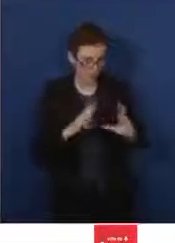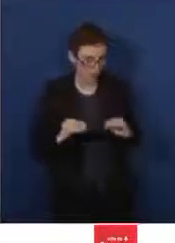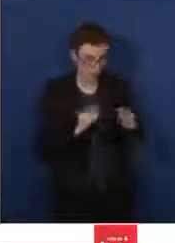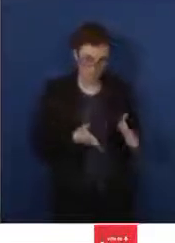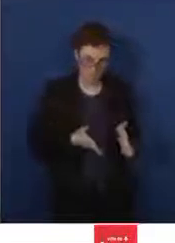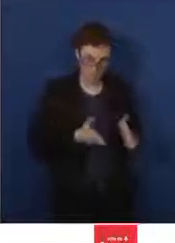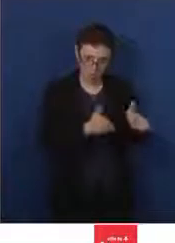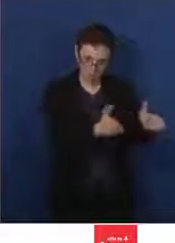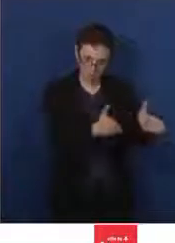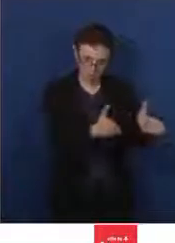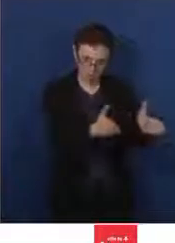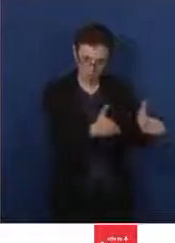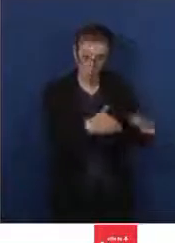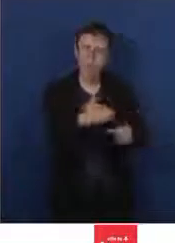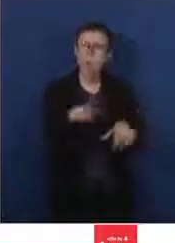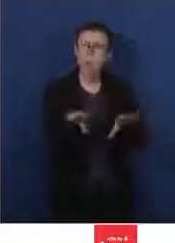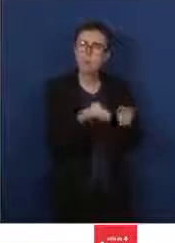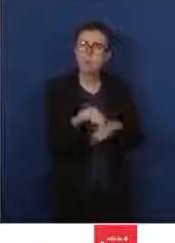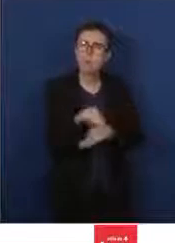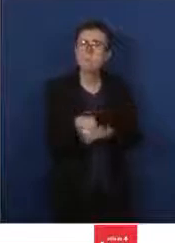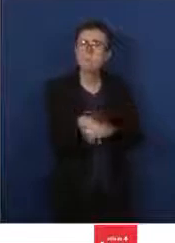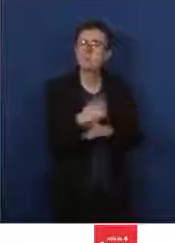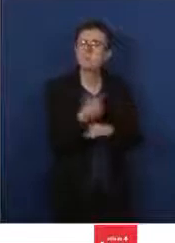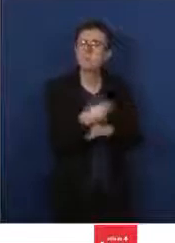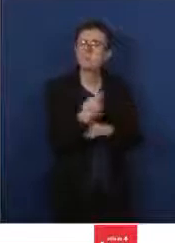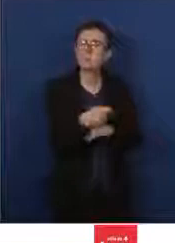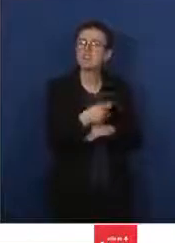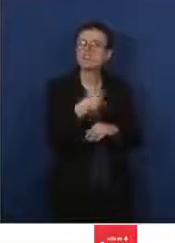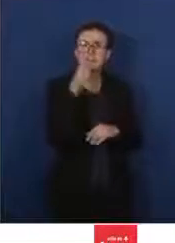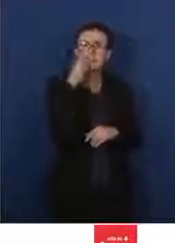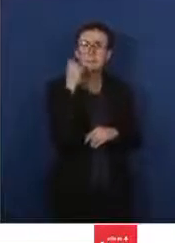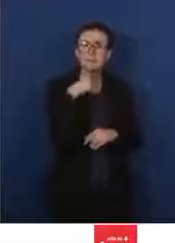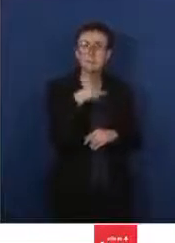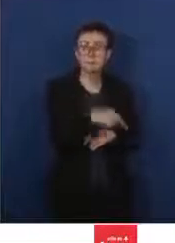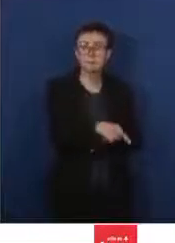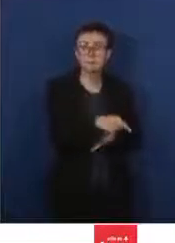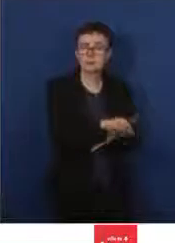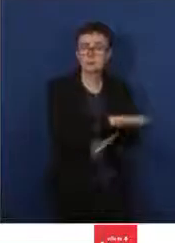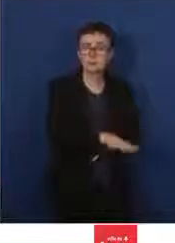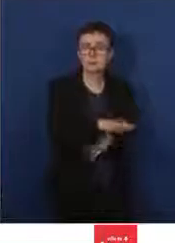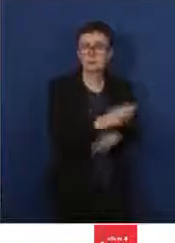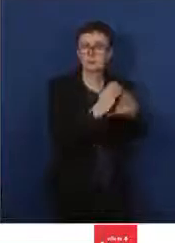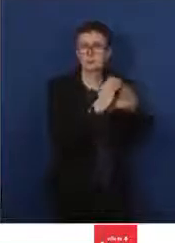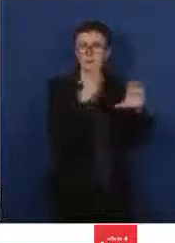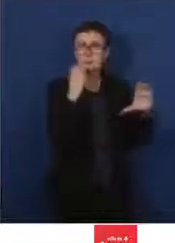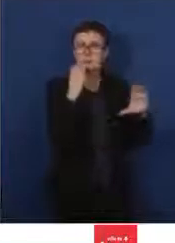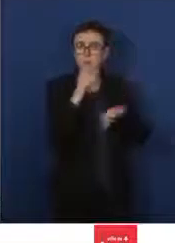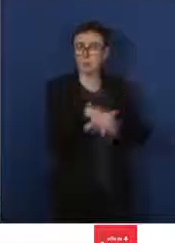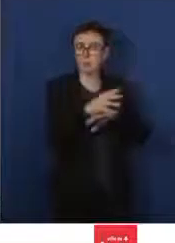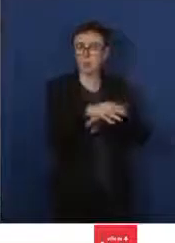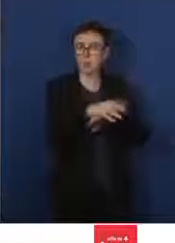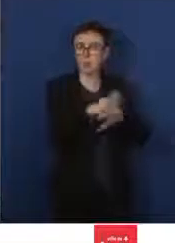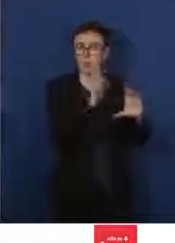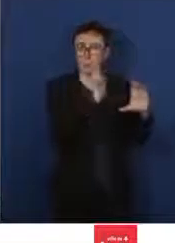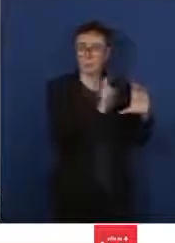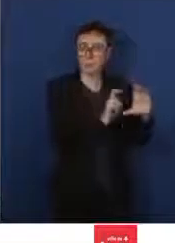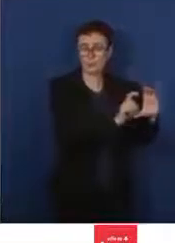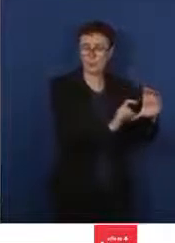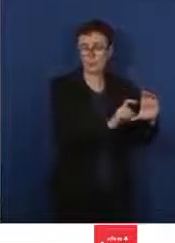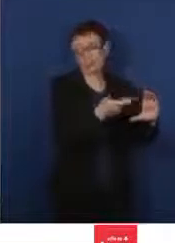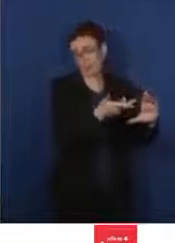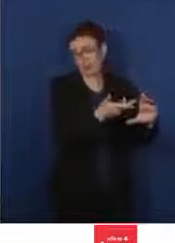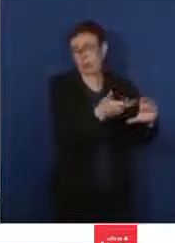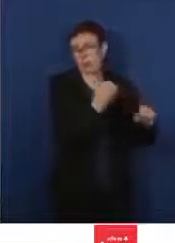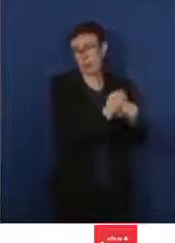prostitution diurne à ciel ouvert dans des camionnettes stationnées à demeure et l'esclavage public de femmes en situation irrégulière sous